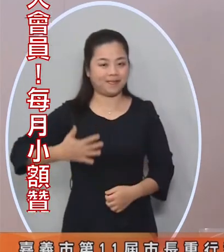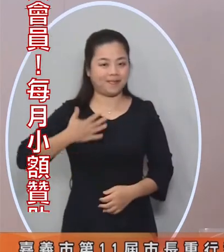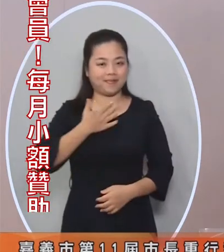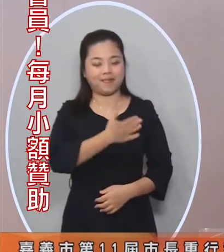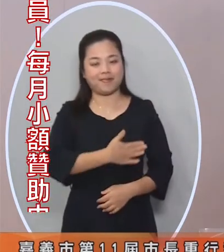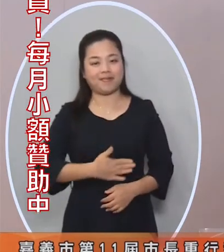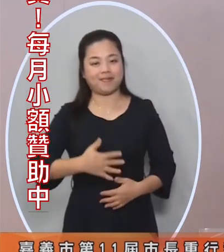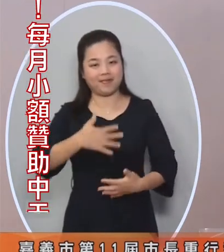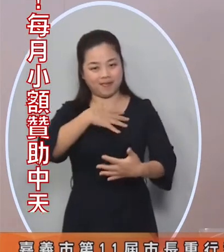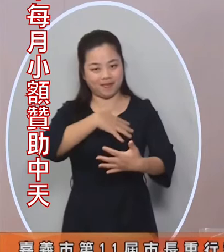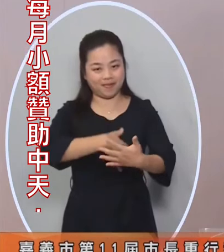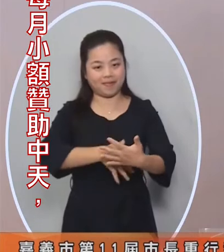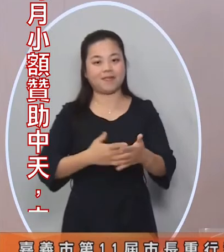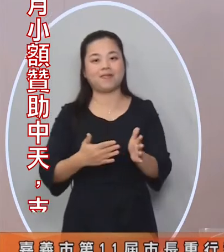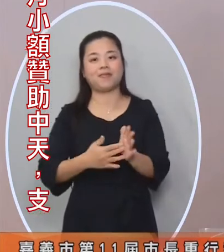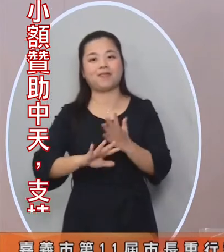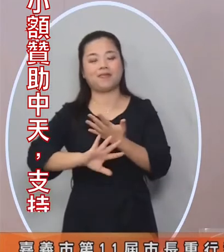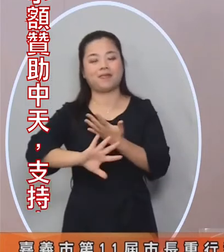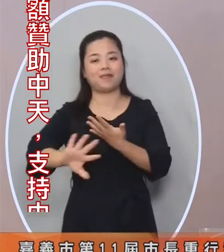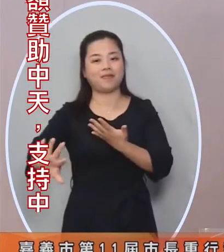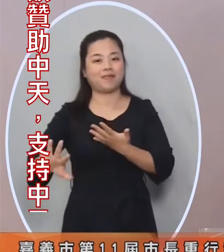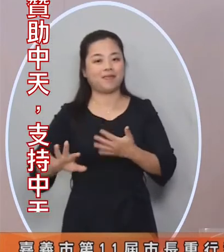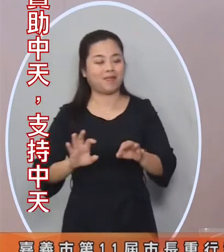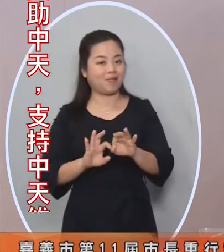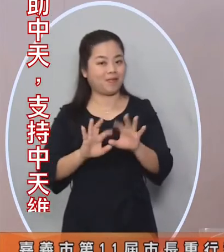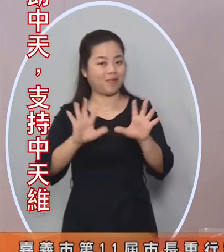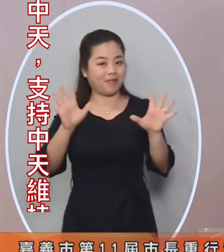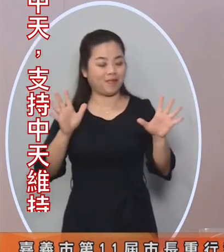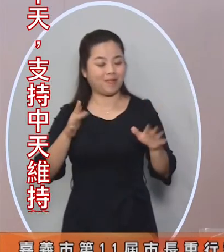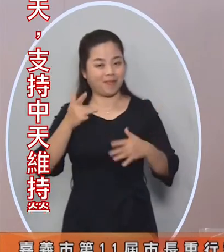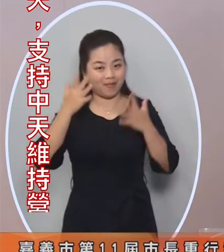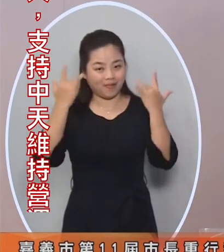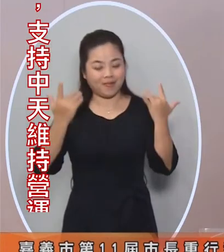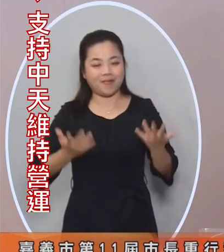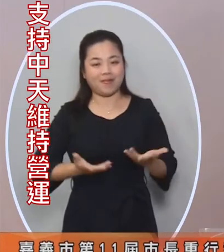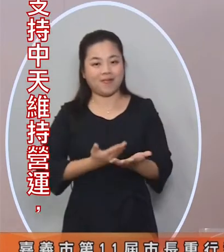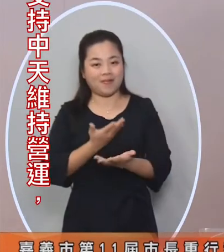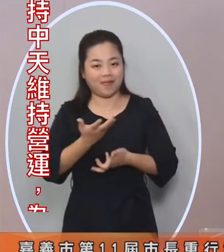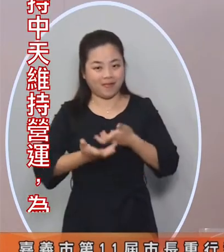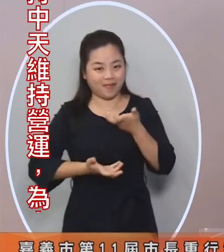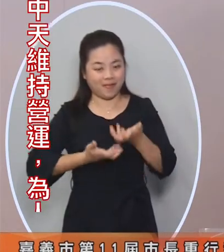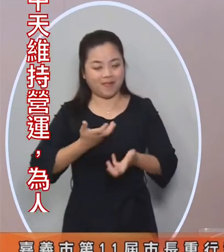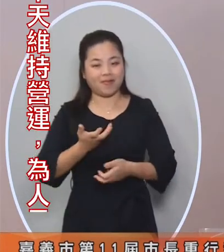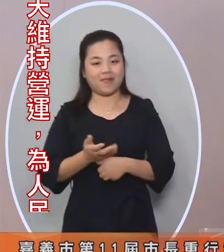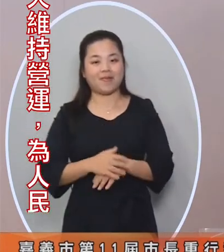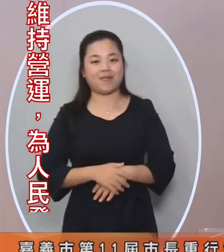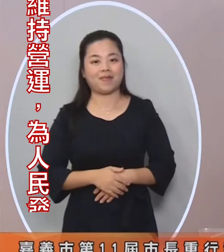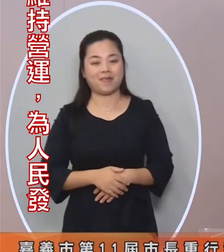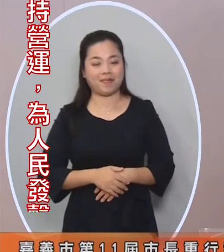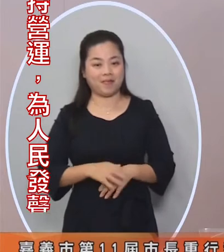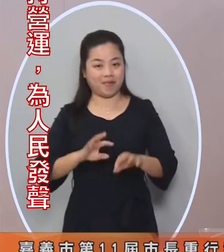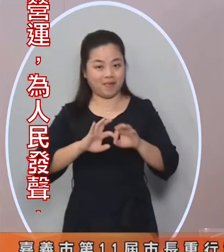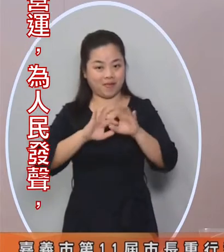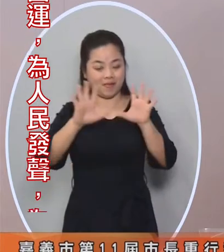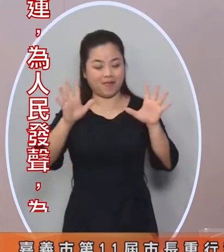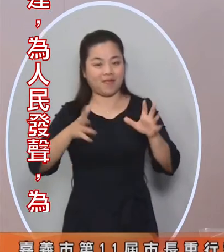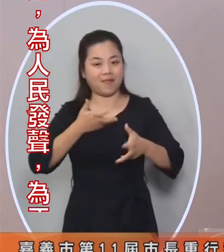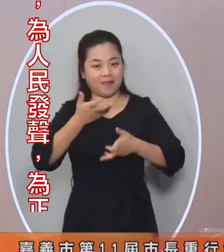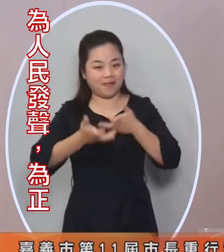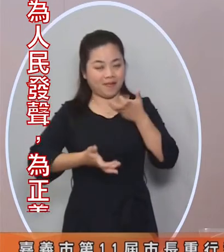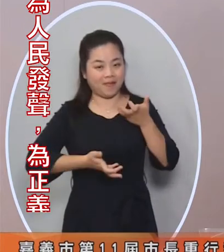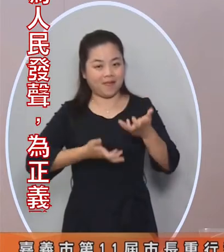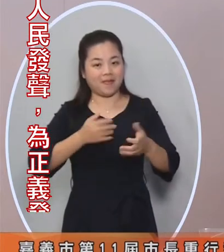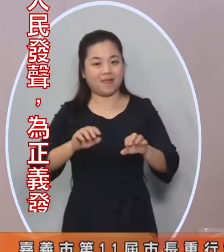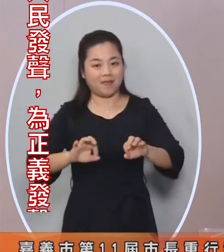由内而外，由小而大，持续的发光发热，发挥发财，发光发热，发挥发